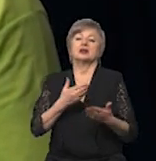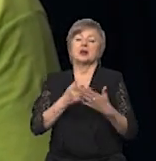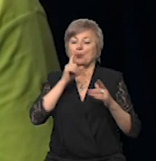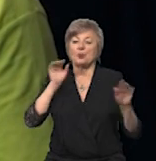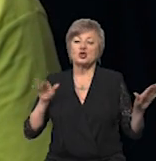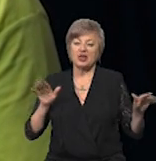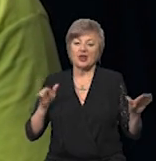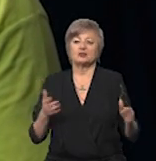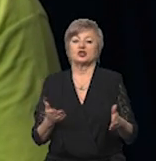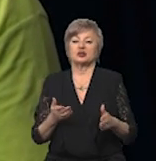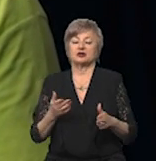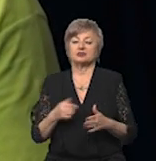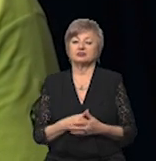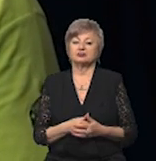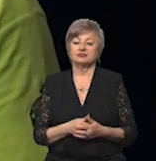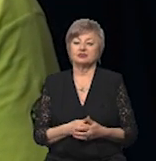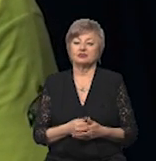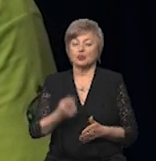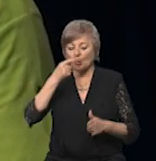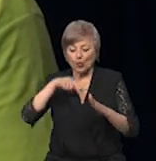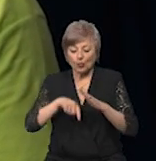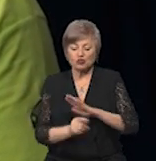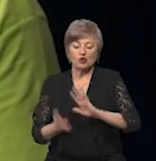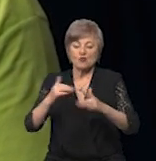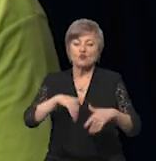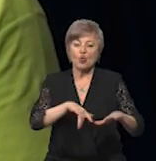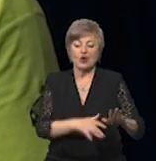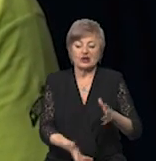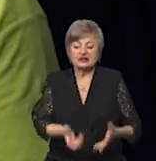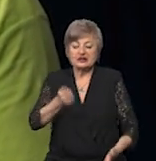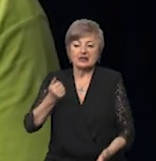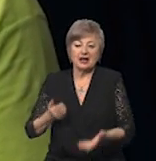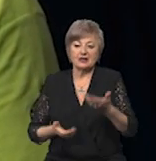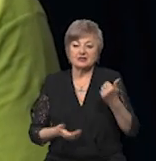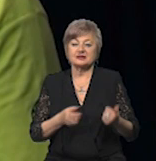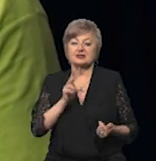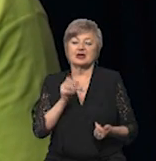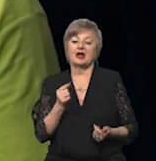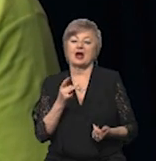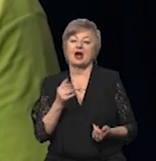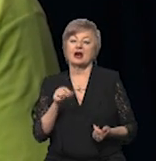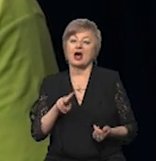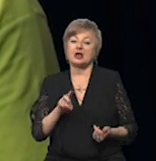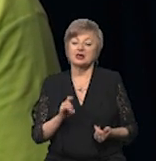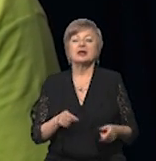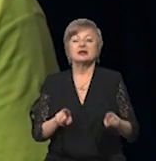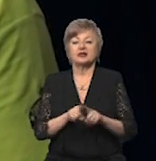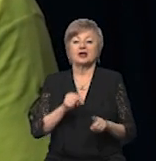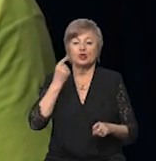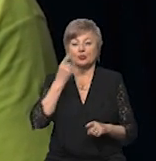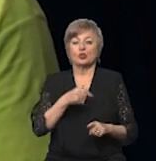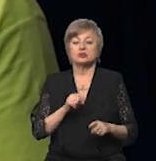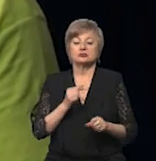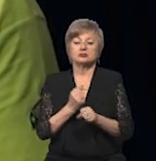ниряв в морську пучину, доставав мушлі, корали, і таким чином